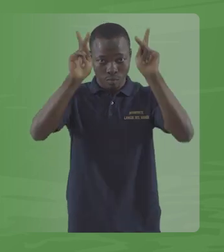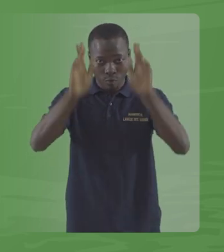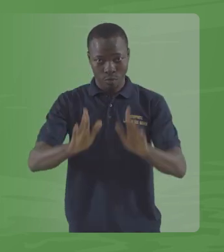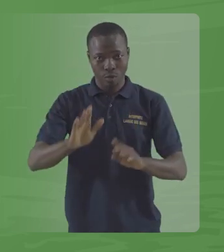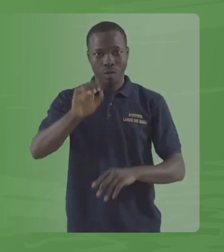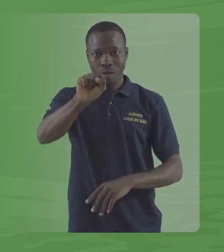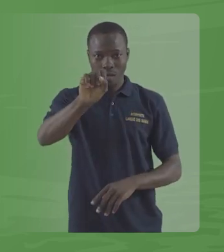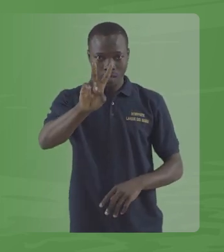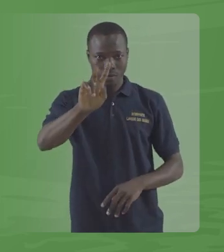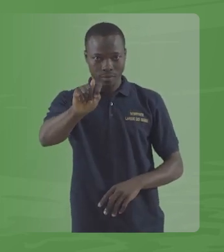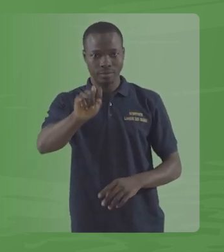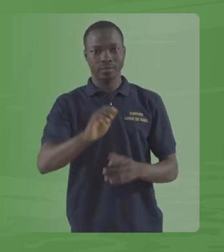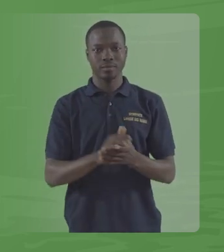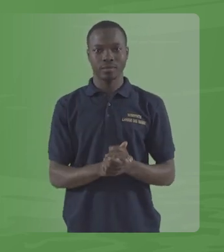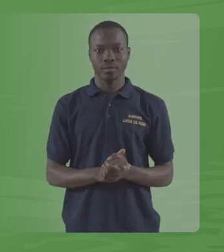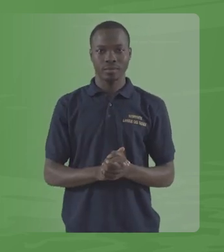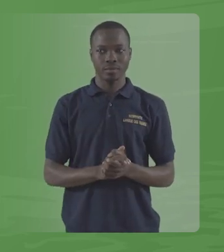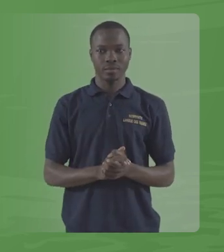des SVT.